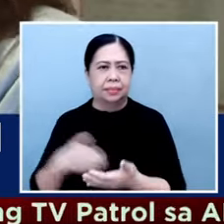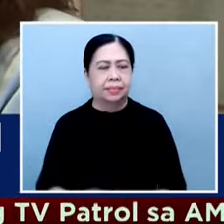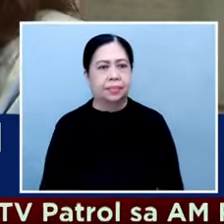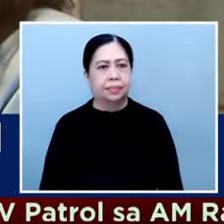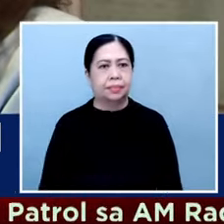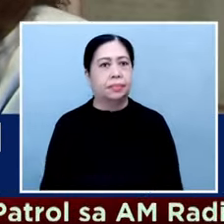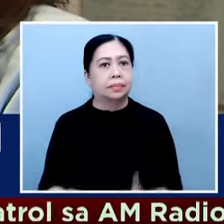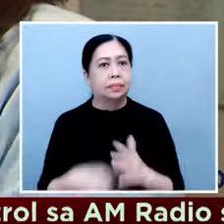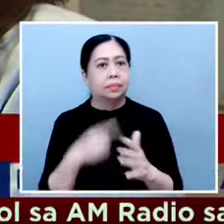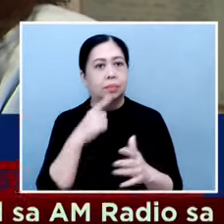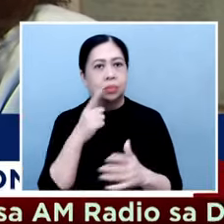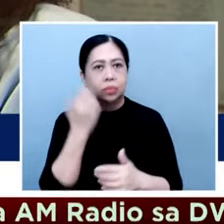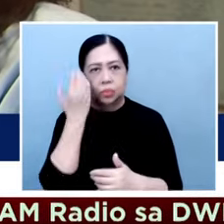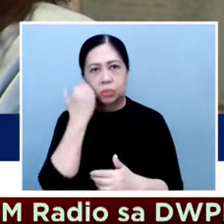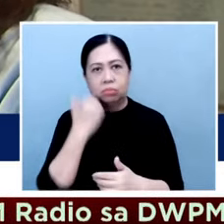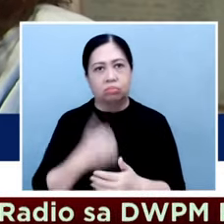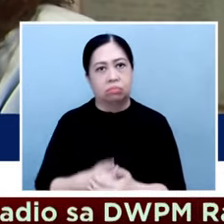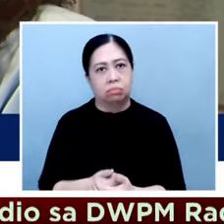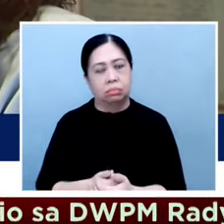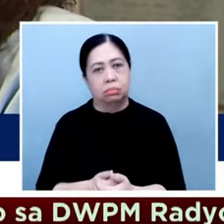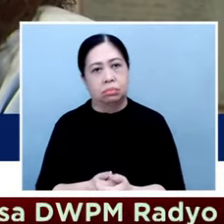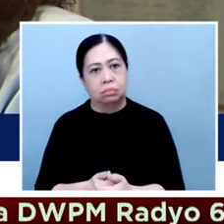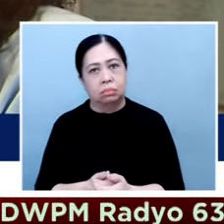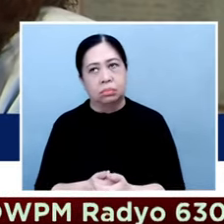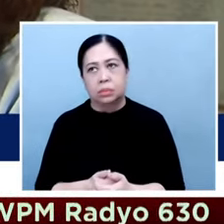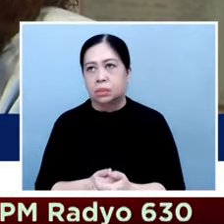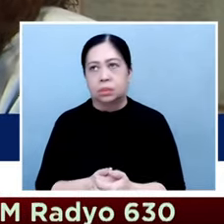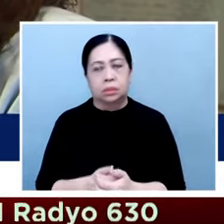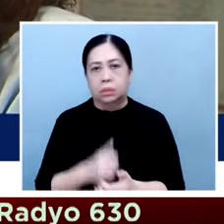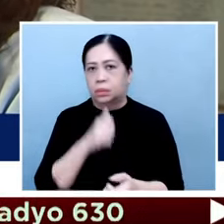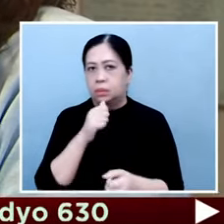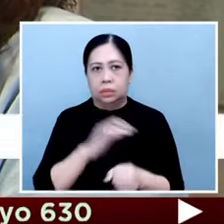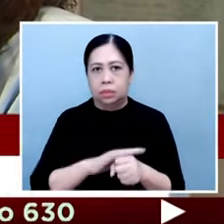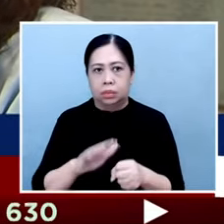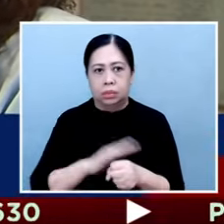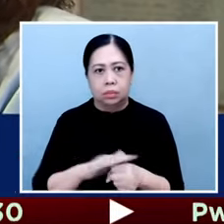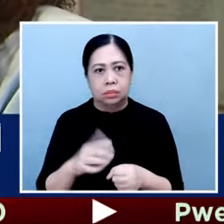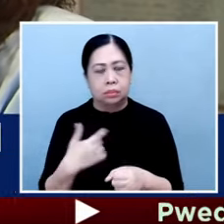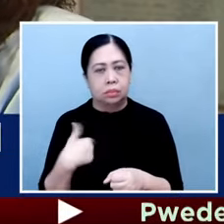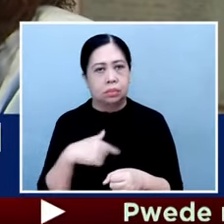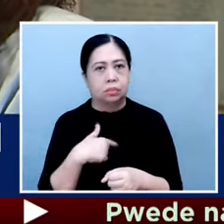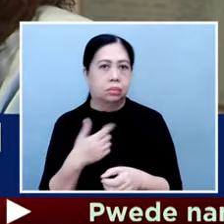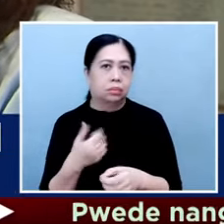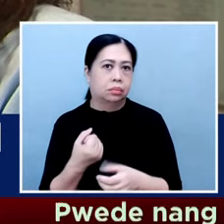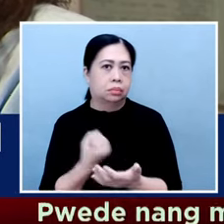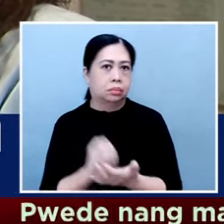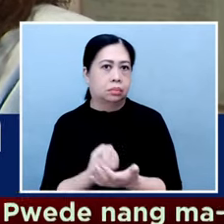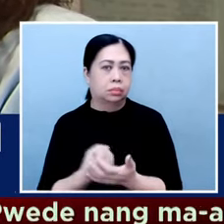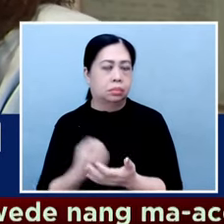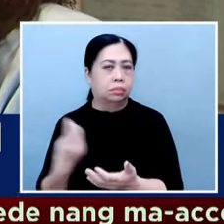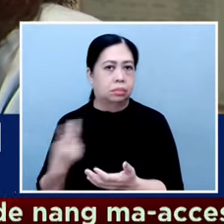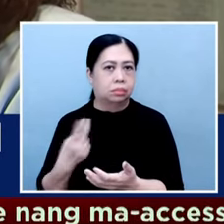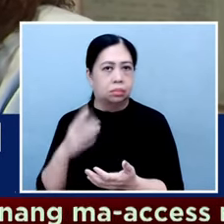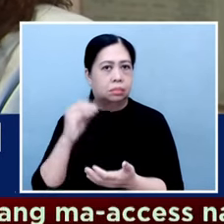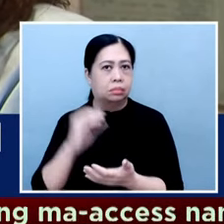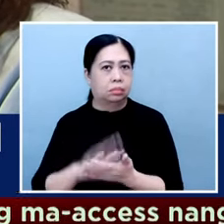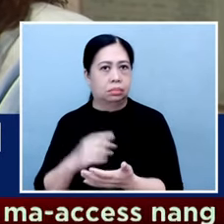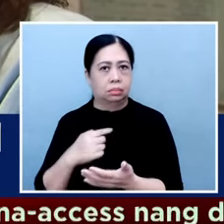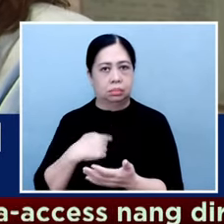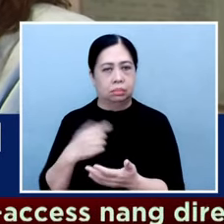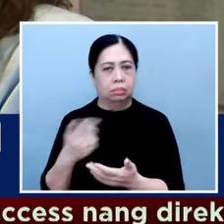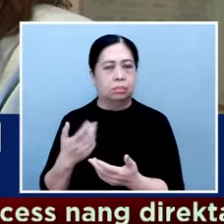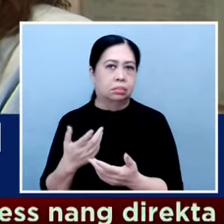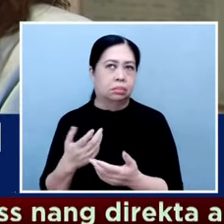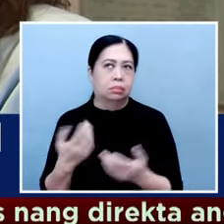Minsan talaga nagigitip pa kami. Hindi siya yung sapat talaga yung income na ano na ano. So, syempre